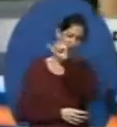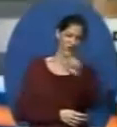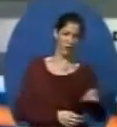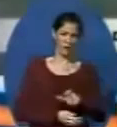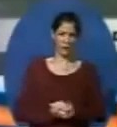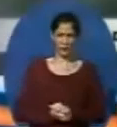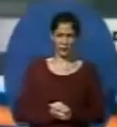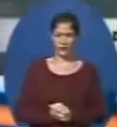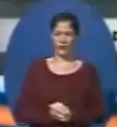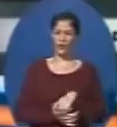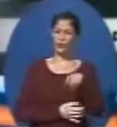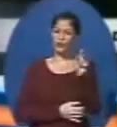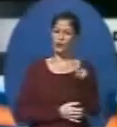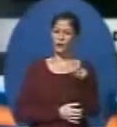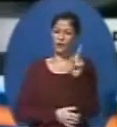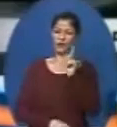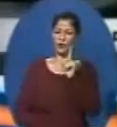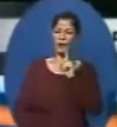הנדל, אני חושב,